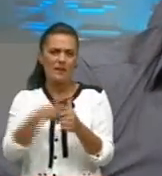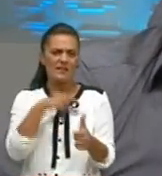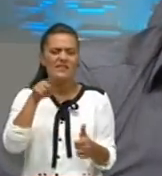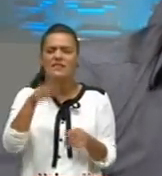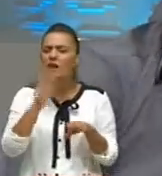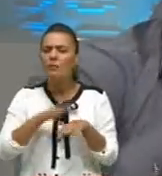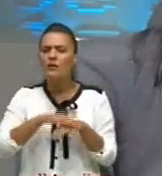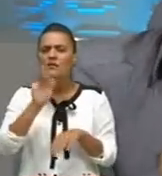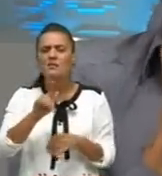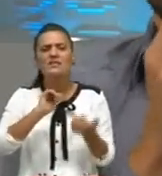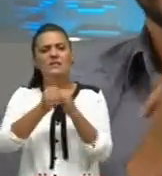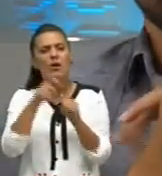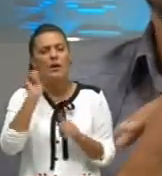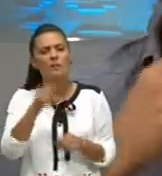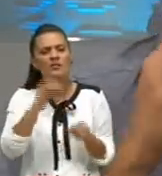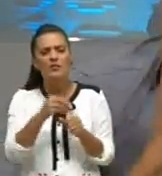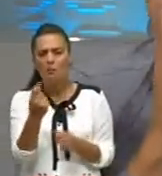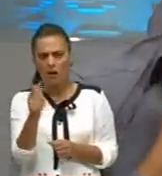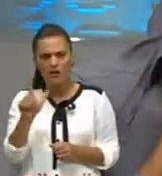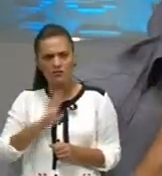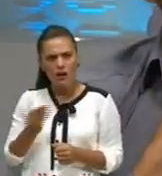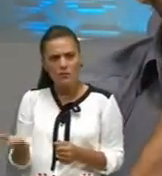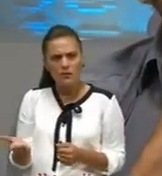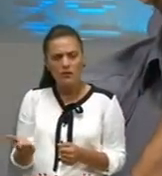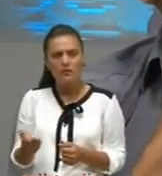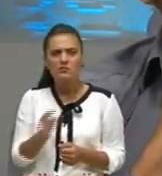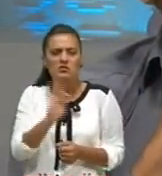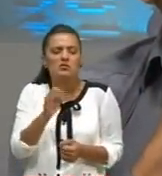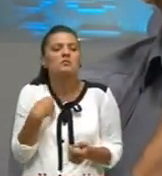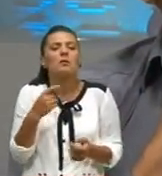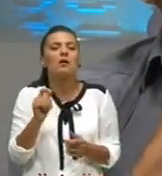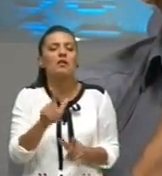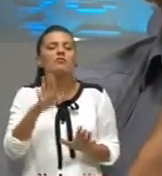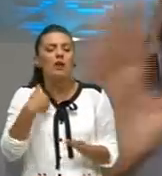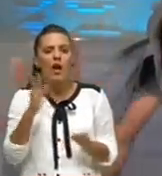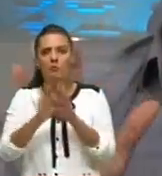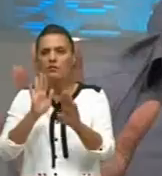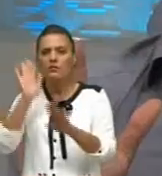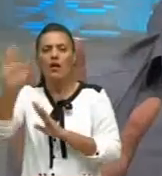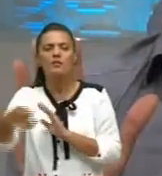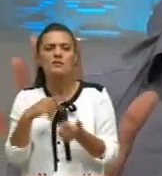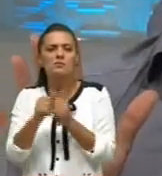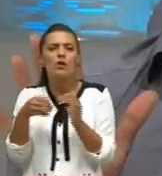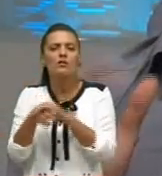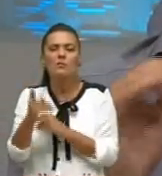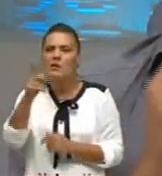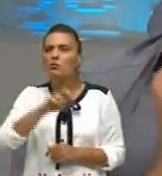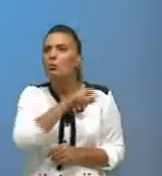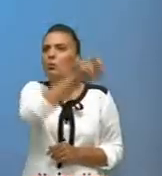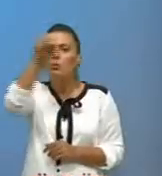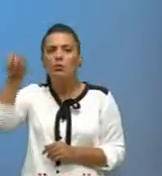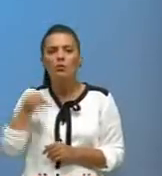siz ne yapacaksınız? Spor yapmak için ne kadar paraya ihtiyacımız var? Hiç kapıdan adımı attığım anda spora girer zaten değil mi? Bunu, şöyle bir